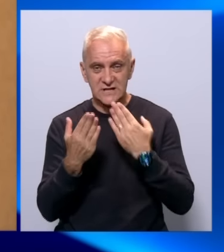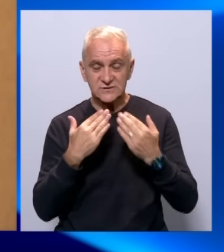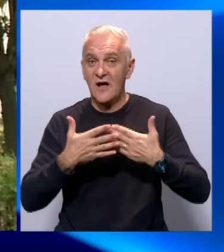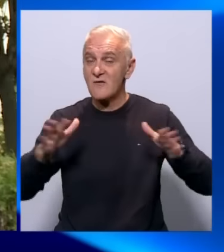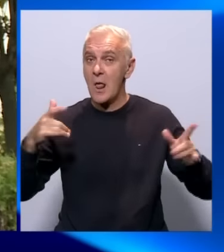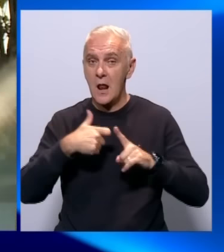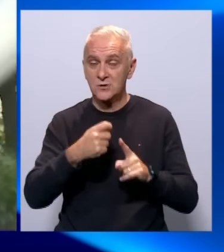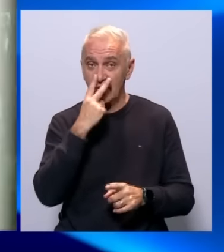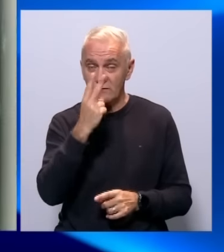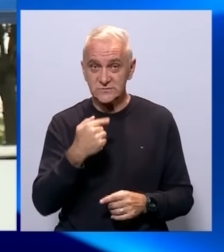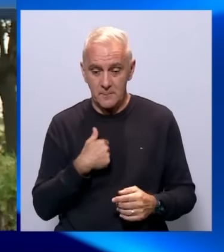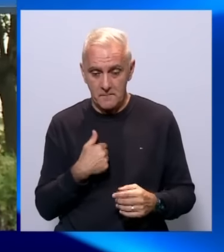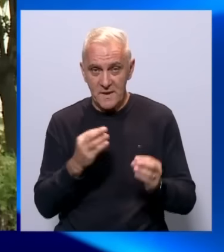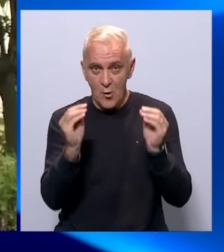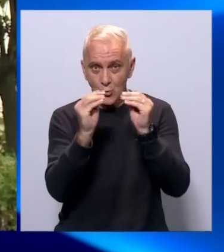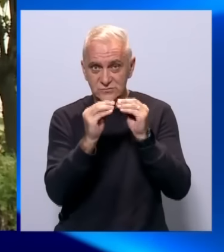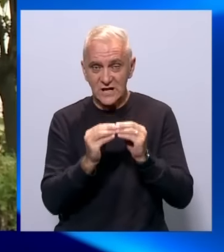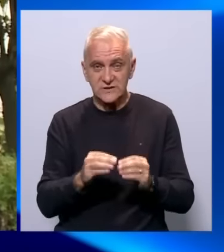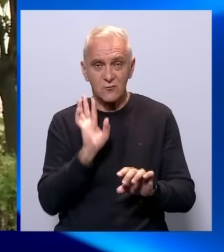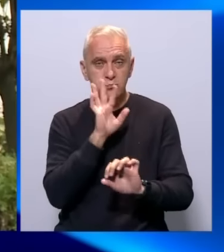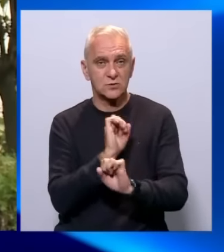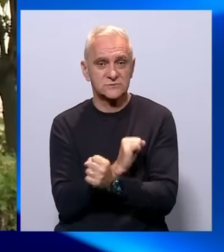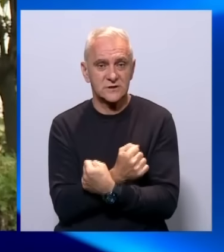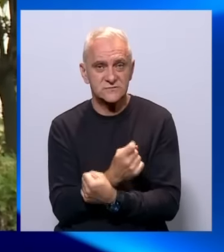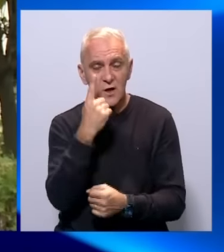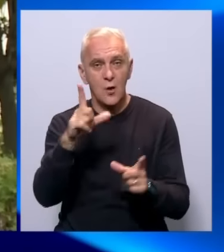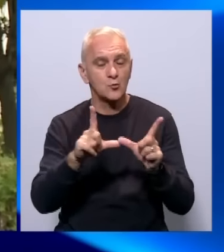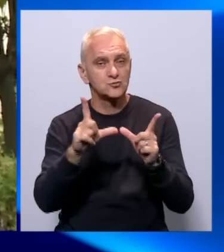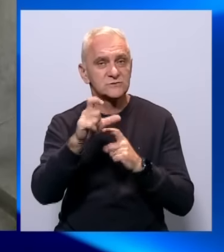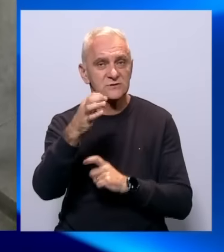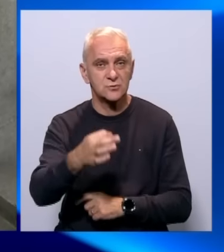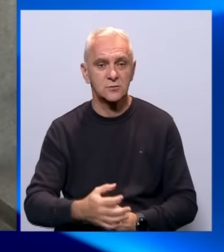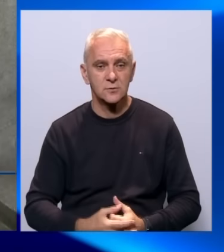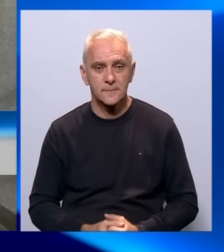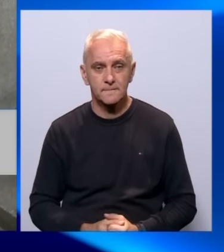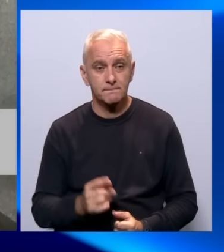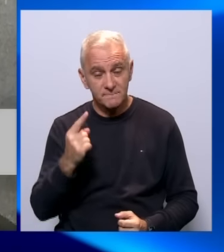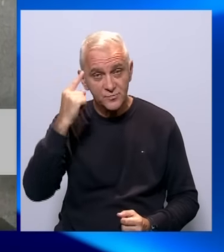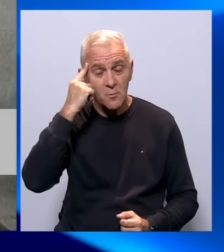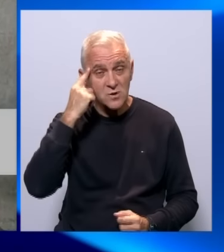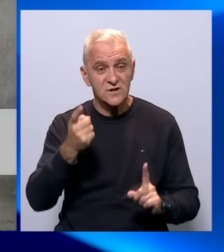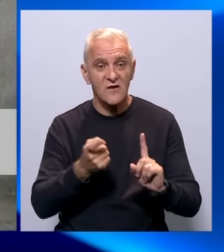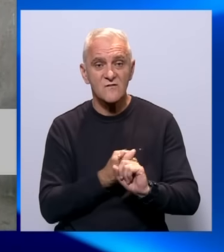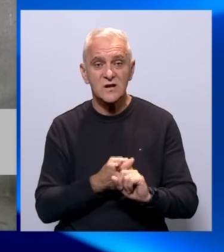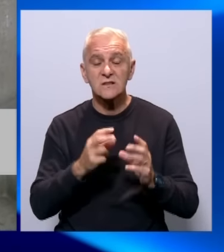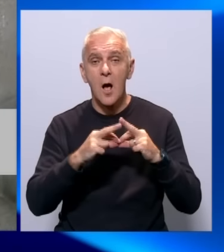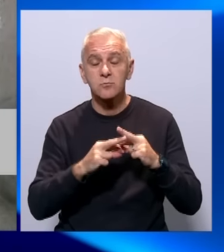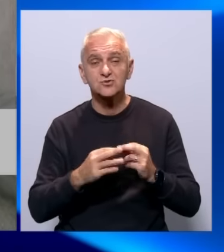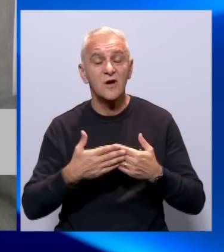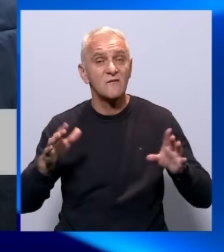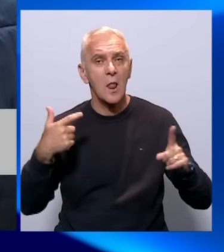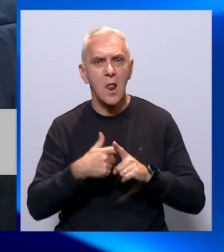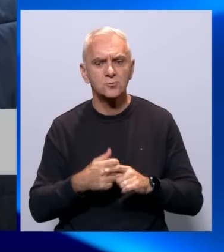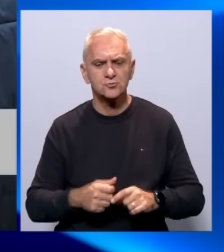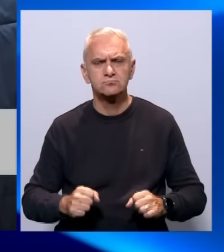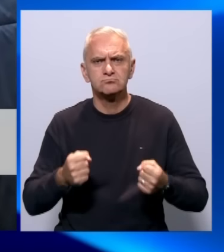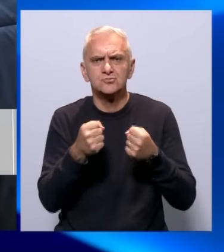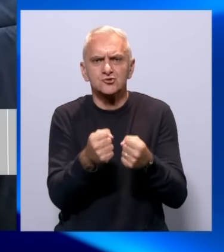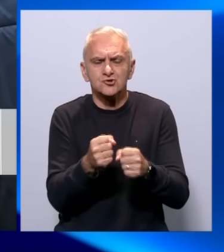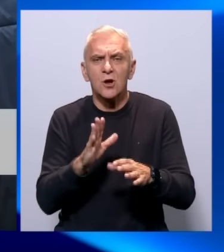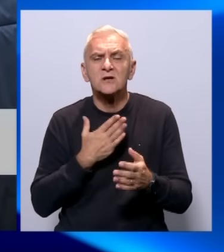vidi da smo i mi u sastavu te Bosne i Hercegovine i Unsko-sanskog kantona. Podsjećamo, Fikret Abdić je Veliku Kladušu suvereno držao u